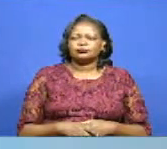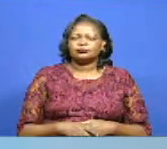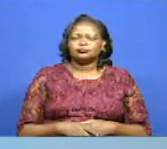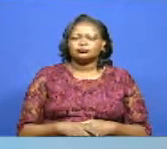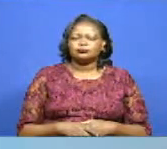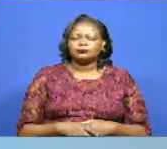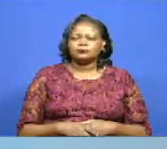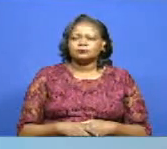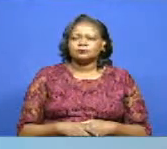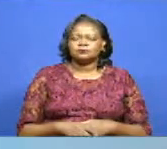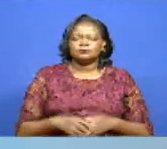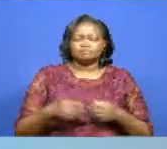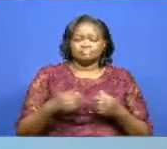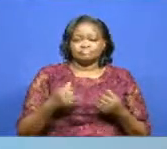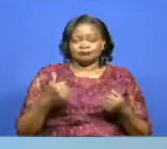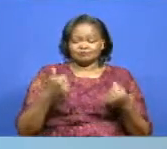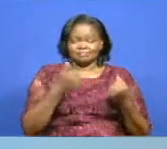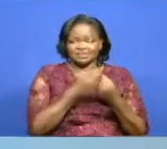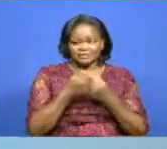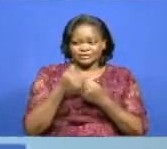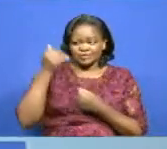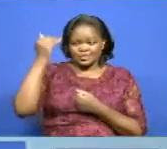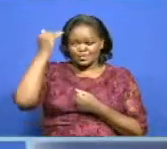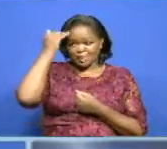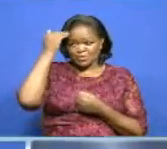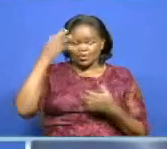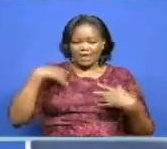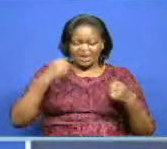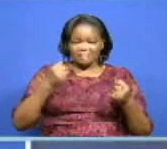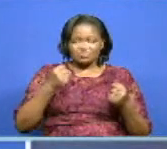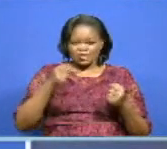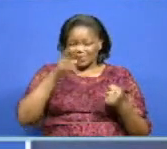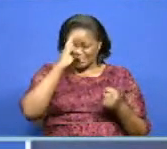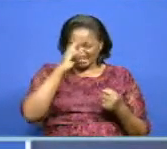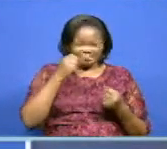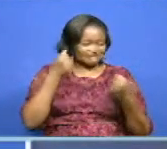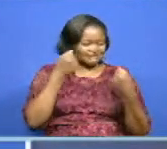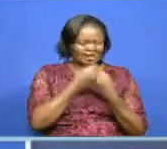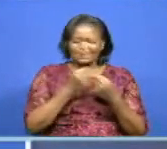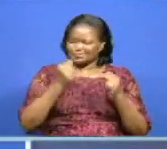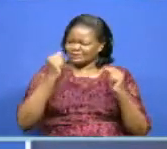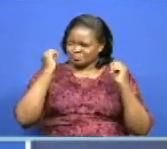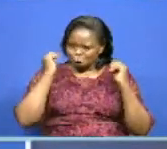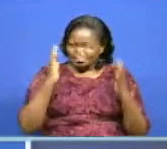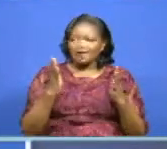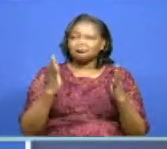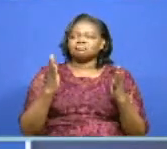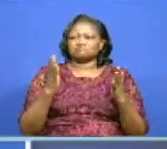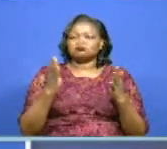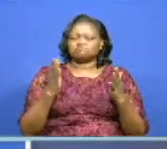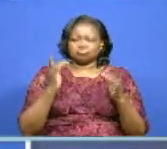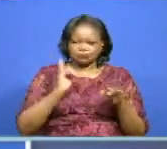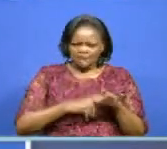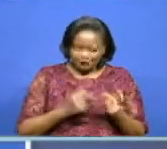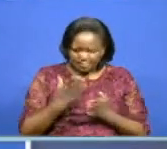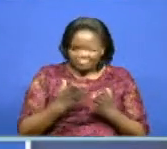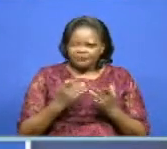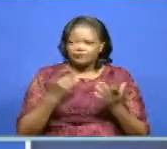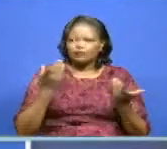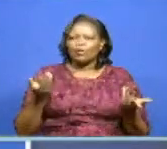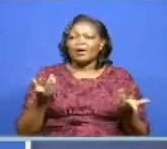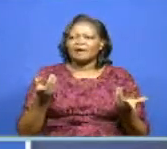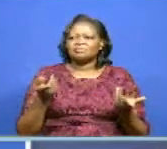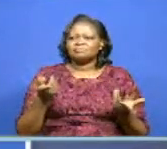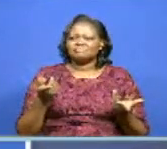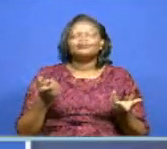Matatizo ya kiakili miongoni mwa maafisa wa polisi yanaendelea kuwa changamoto kubwa kwa utoaji wa huduma. Takwimu zinaashiria